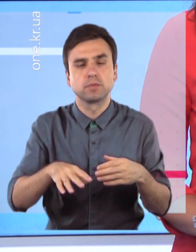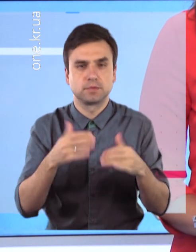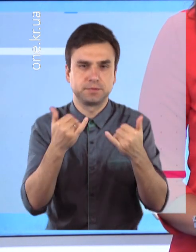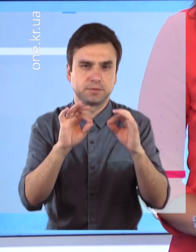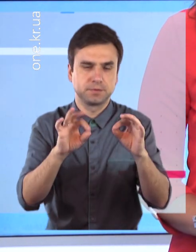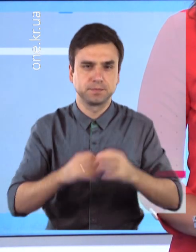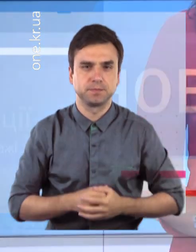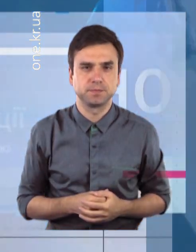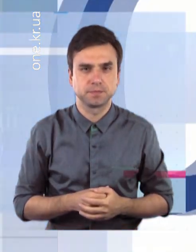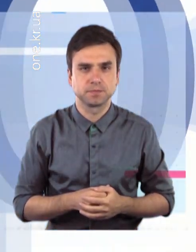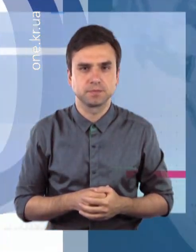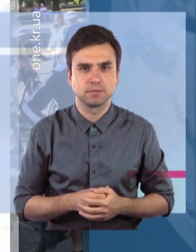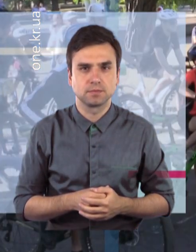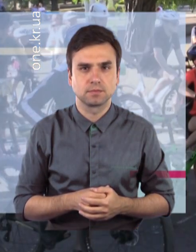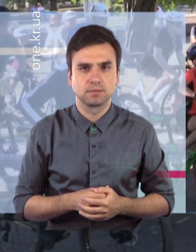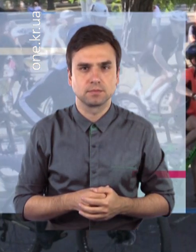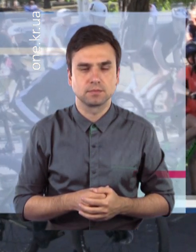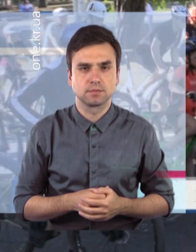Заярна.